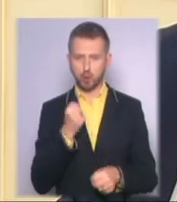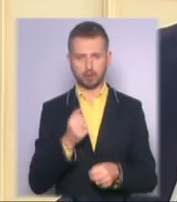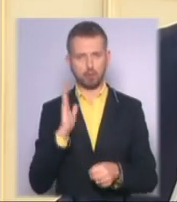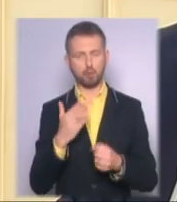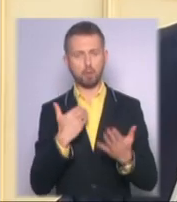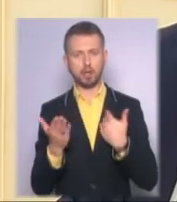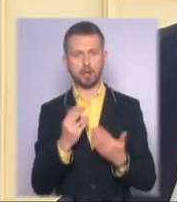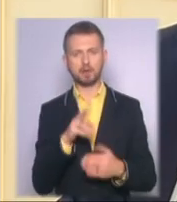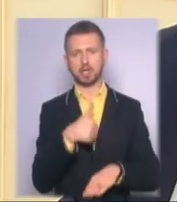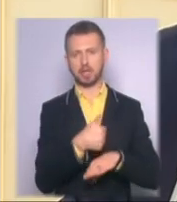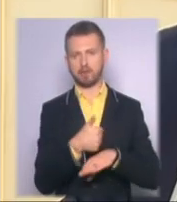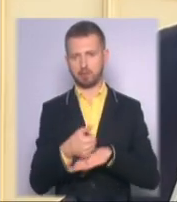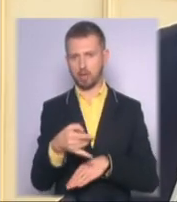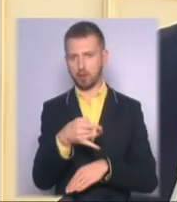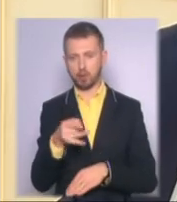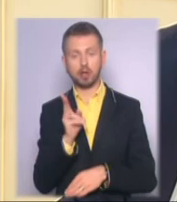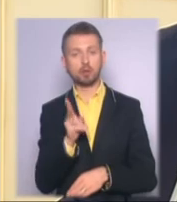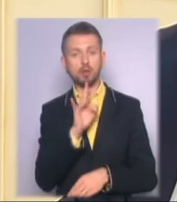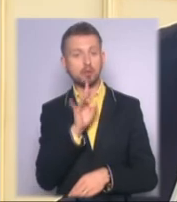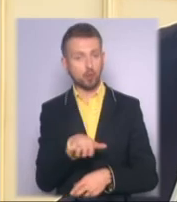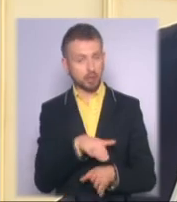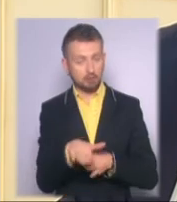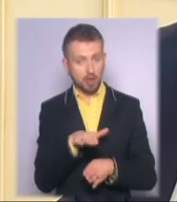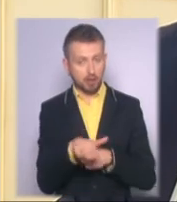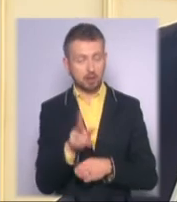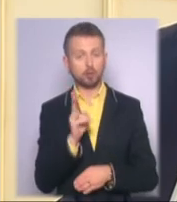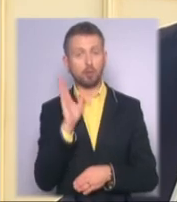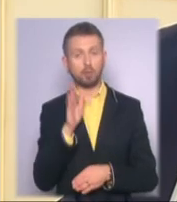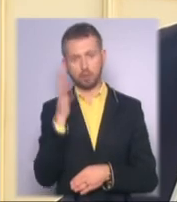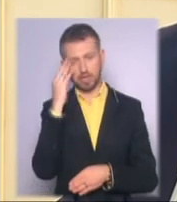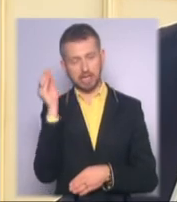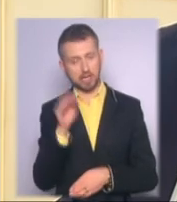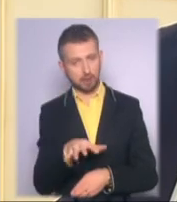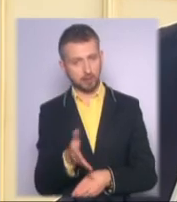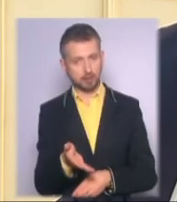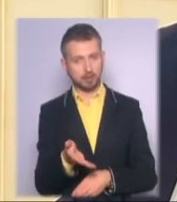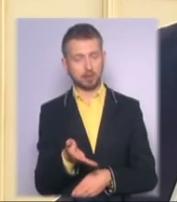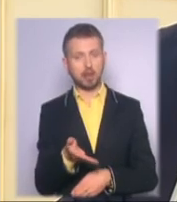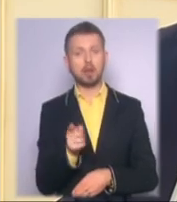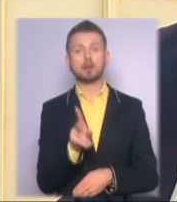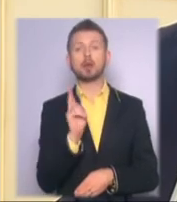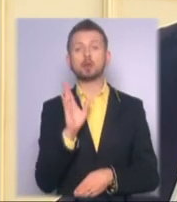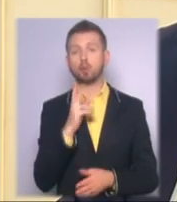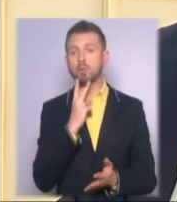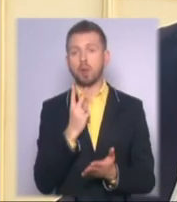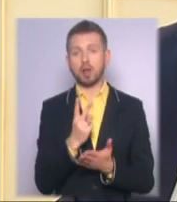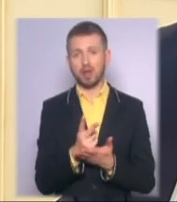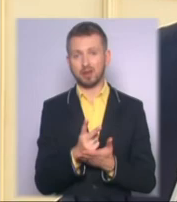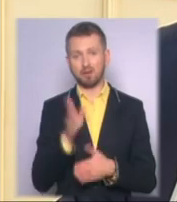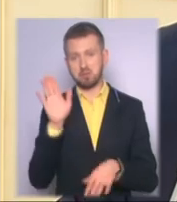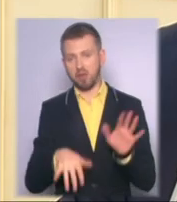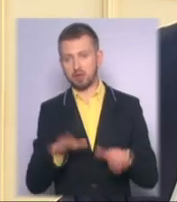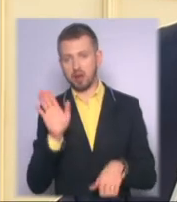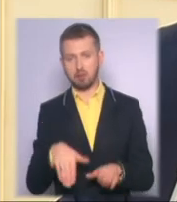к главам района. Те, кто не будет исполнять, те, кто будет игнорировать, те, кто будет показывать безлаберность и